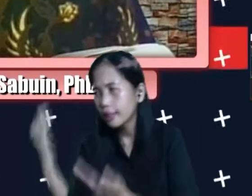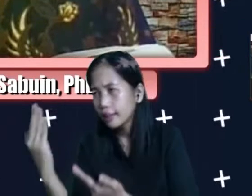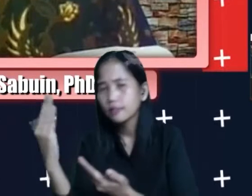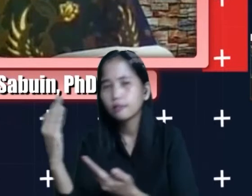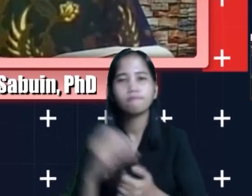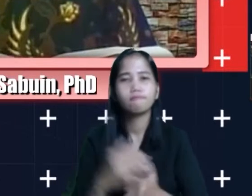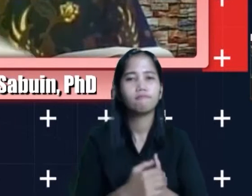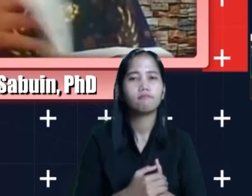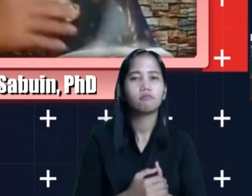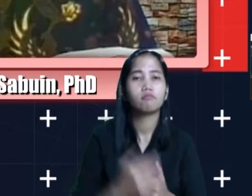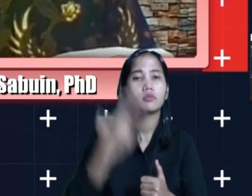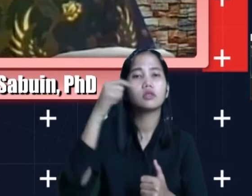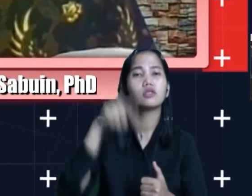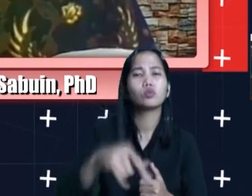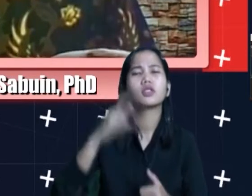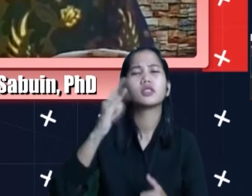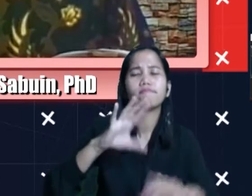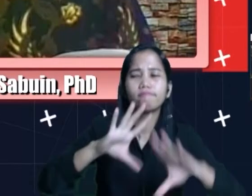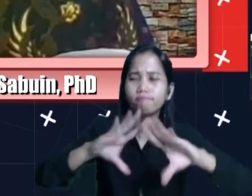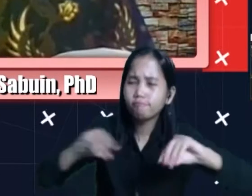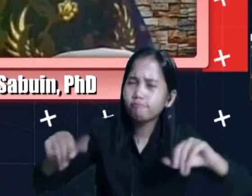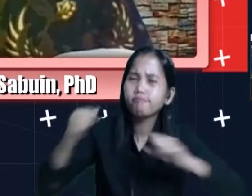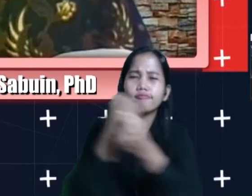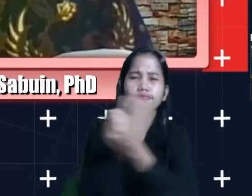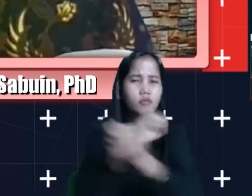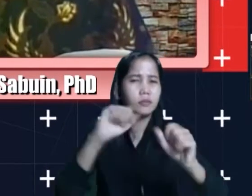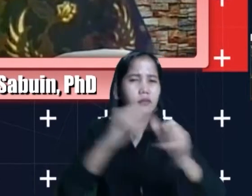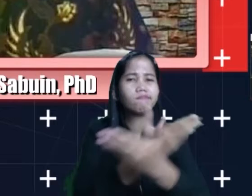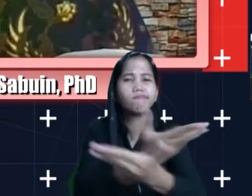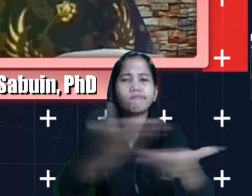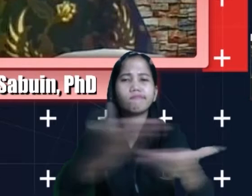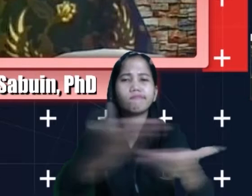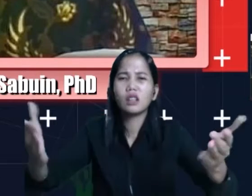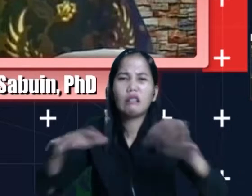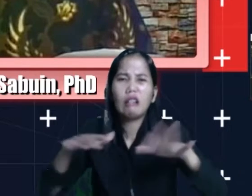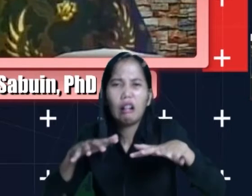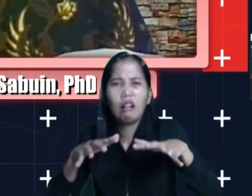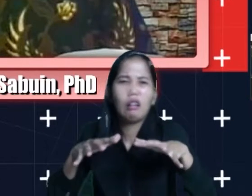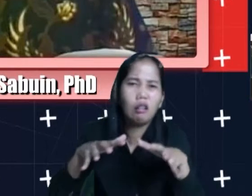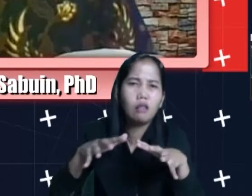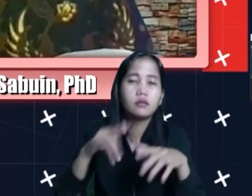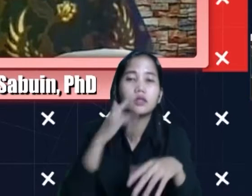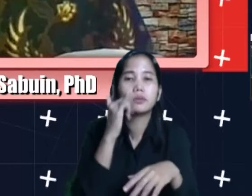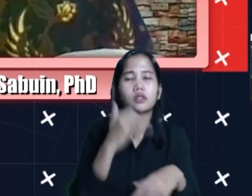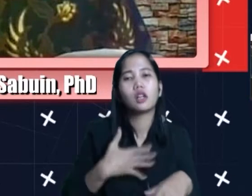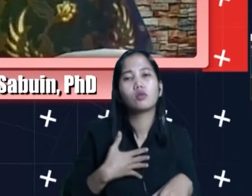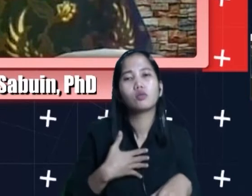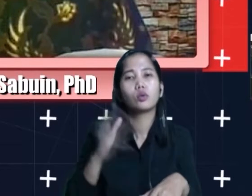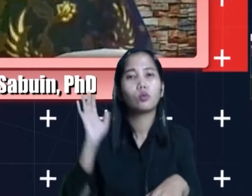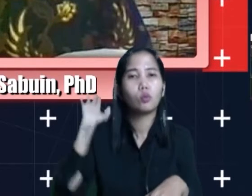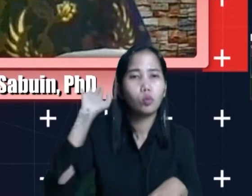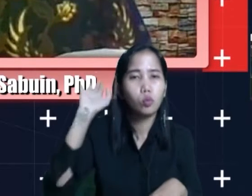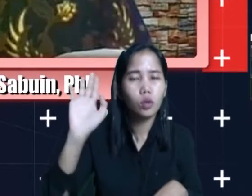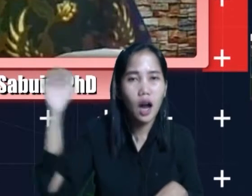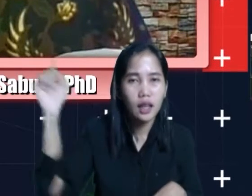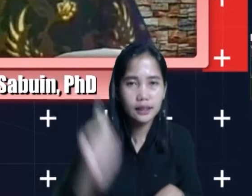pula sekarang waktu aku tidak hadir. Karena Allah lah yang mengerjakan di dalam kamu baik kemauan maupun pekerjaan